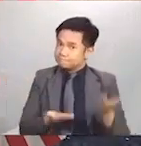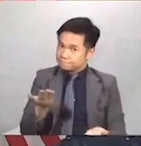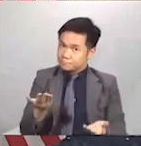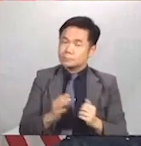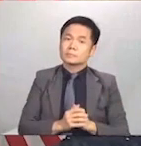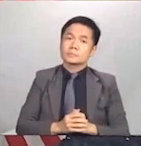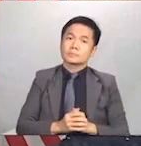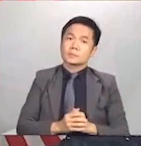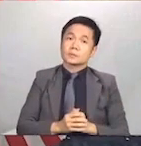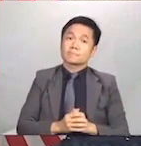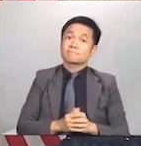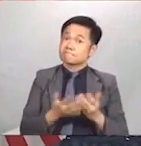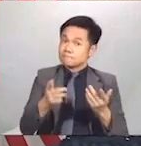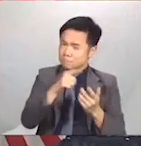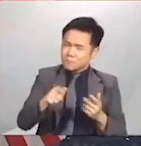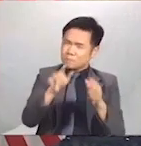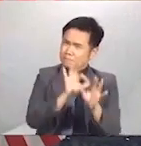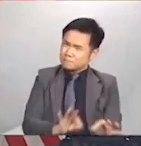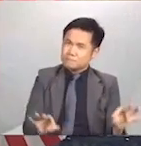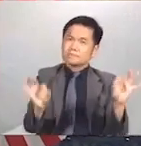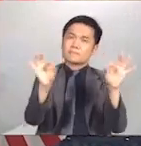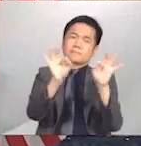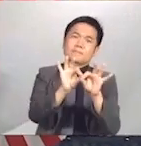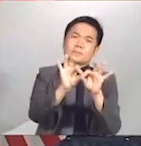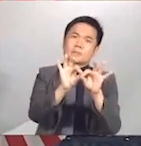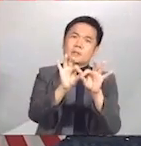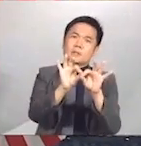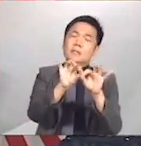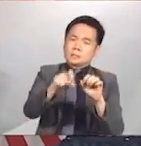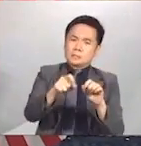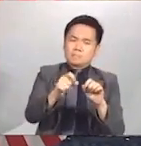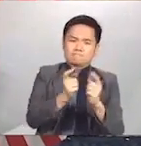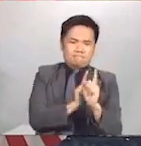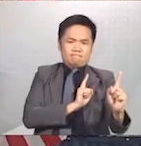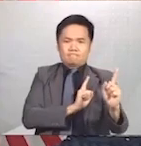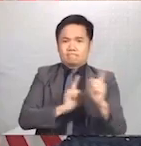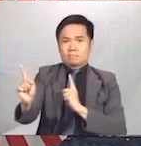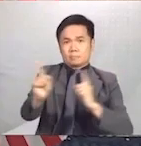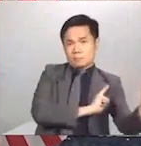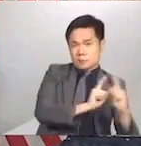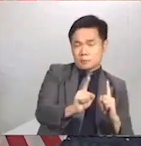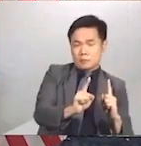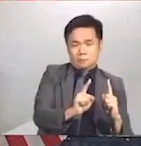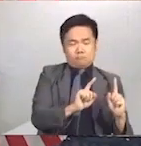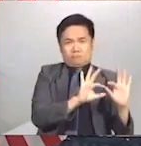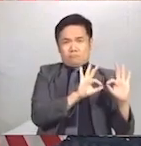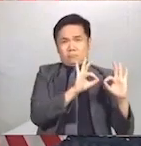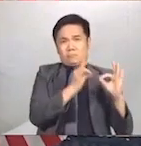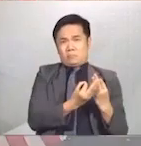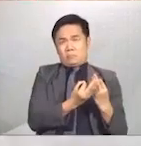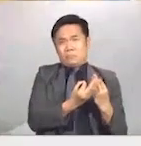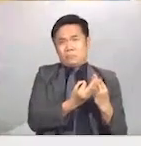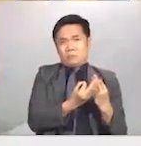Dan oleh itu adalah penting bagi kita semua untuk mengasingkan diri dari diri dan juga keluarga kita